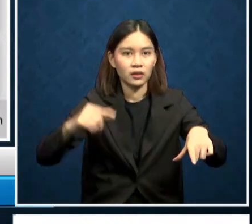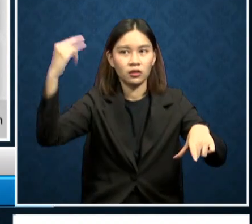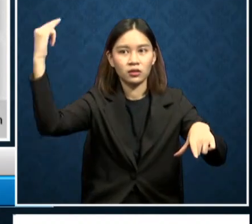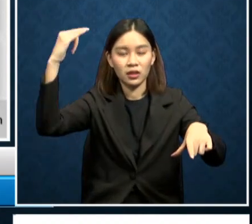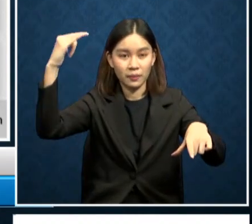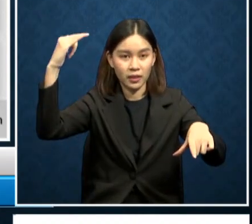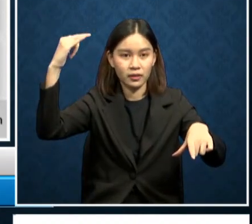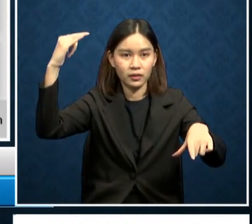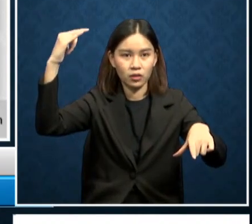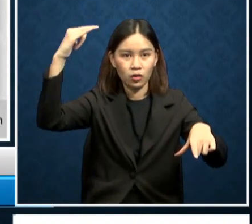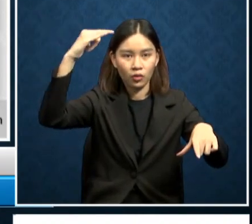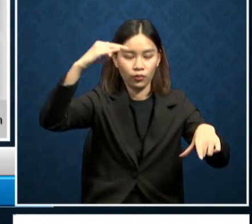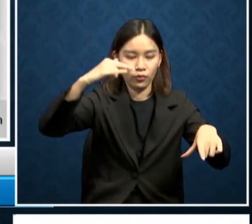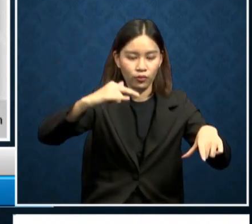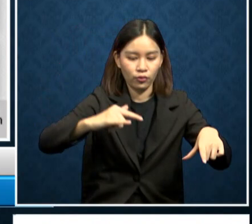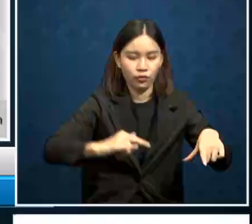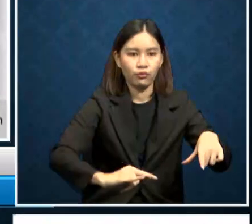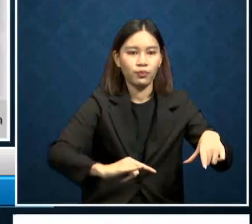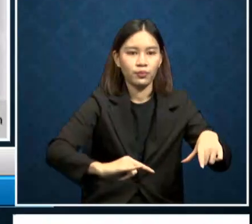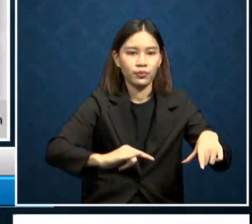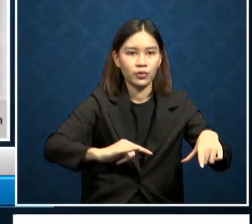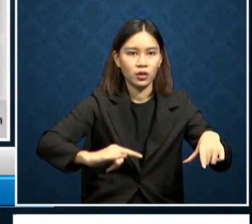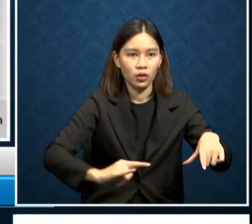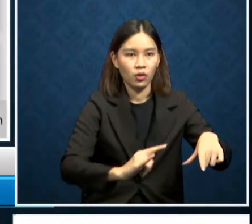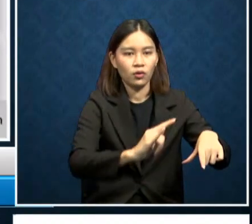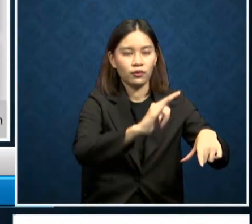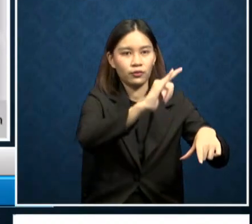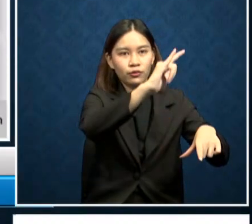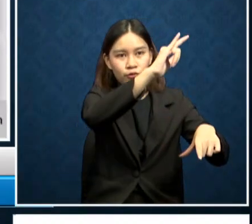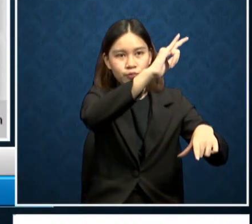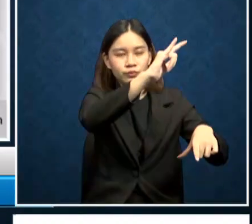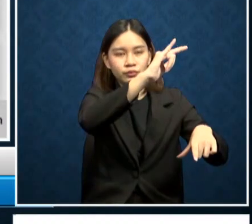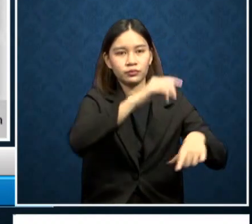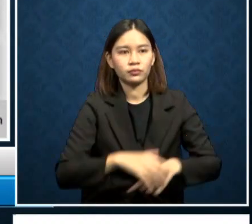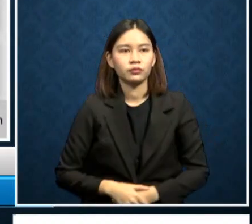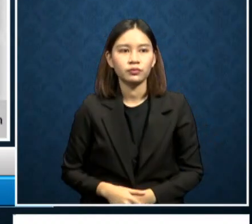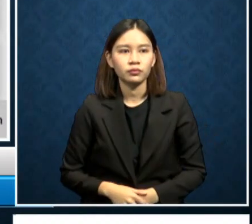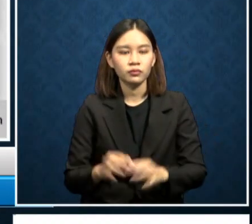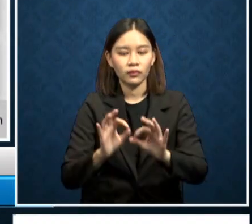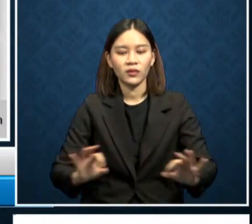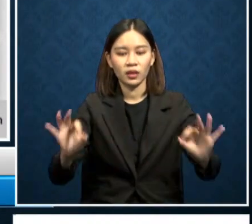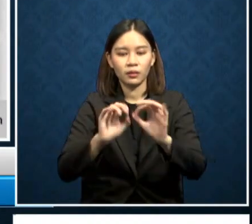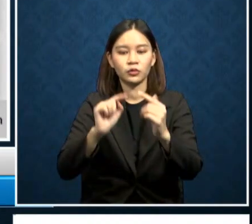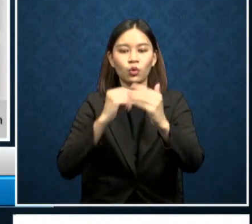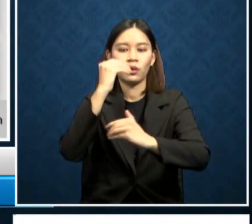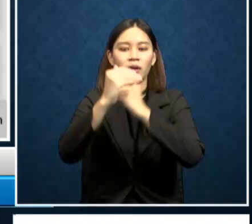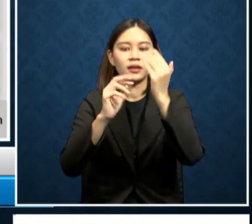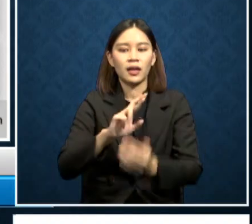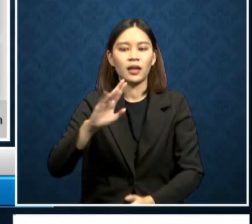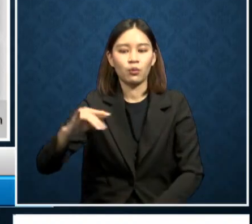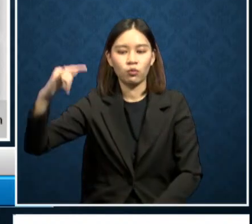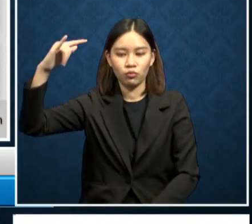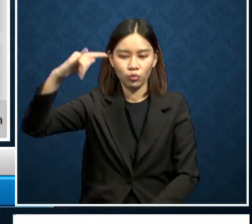บินเข้าสู่ลงสนามบินและบินขึ้นออกจากสนามบินดังนั้นการพัฒนาระบบการเดิน